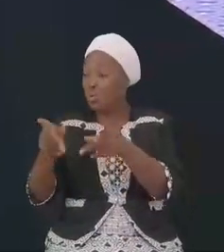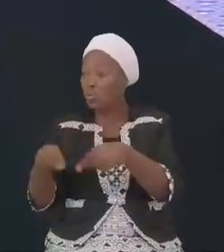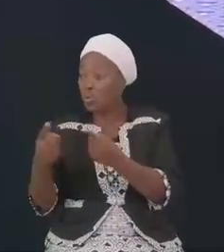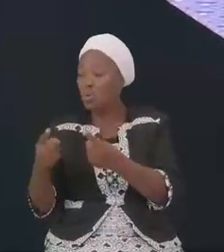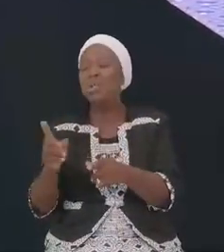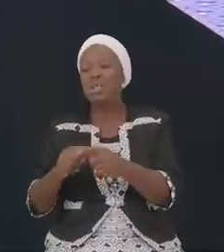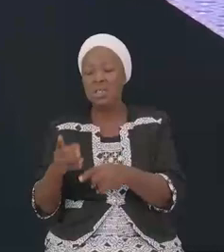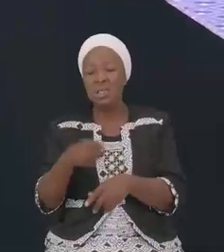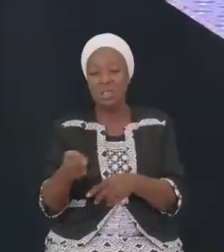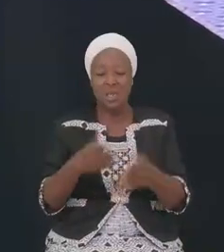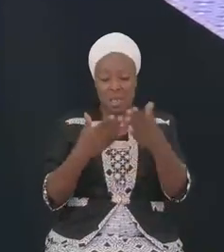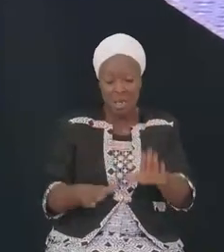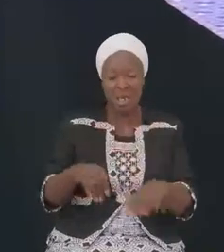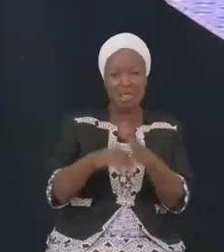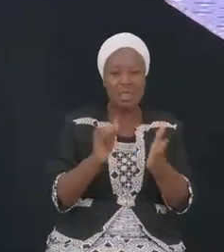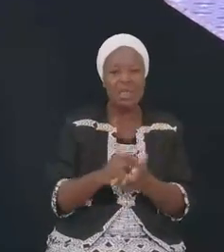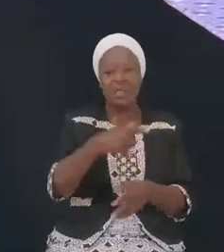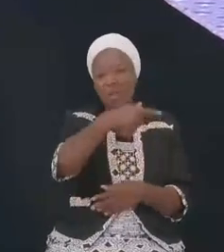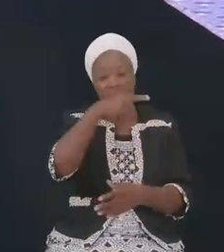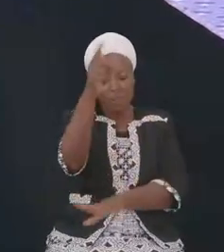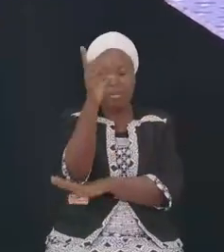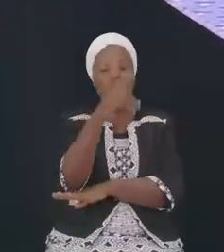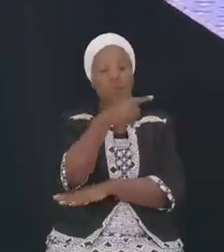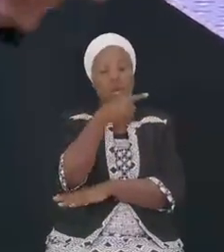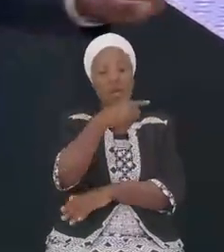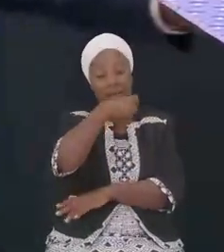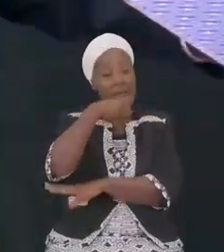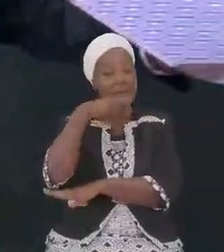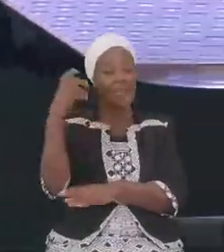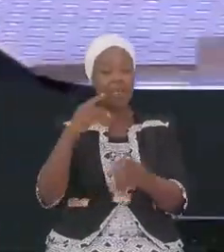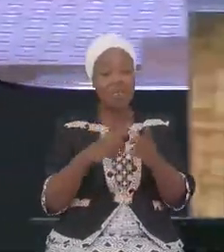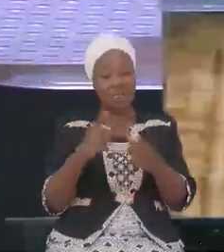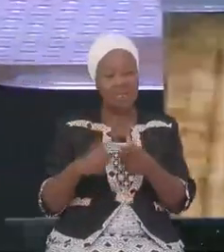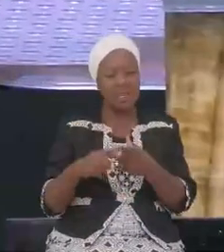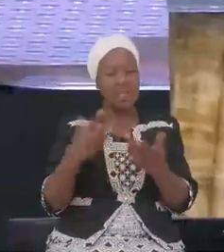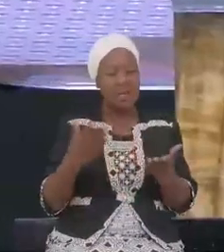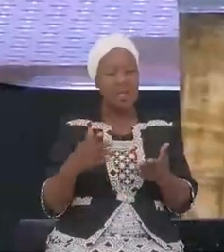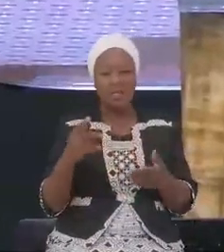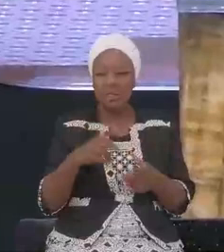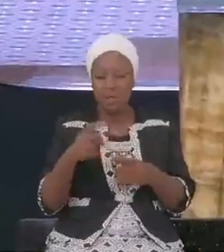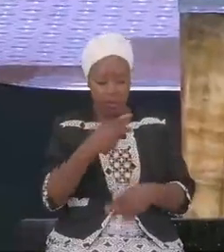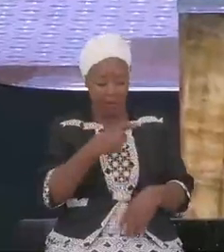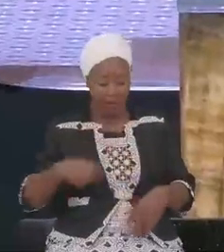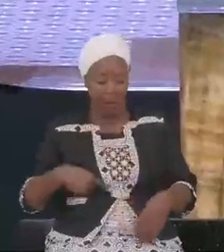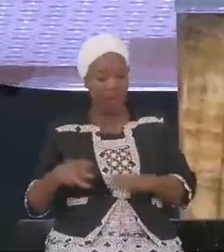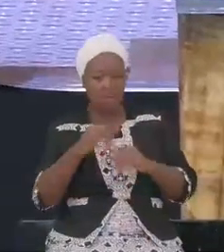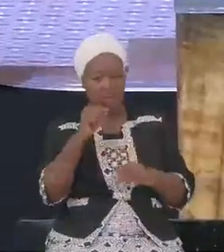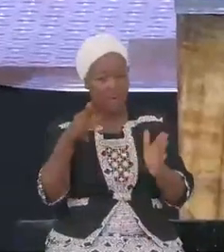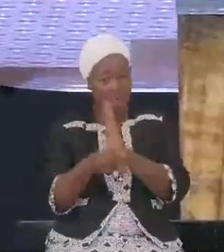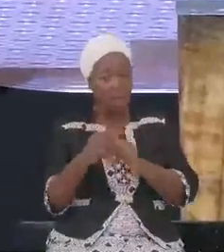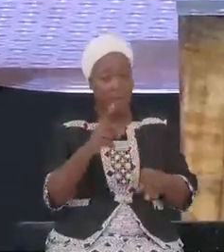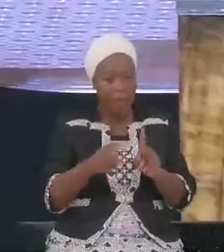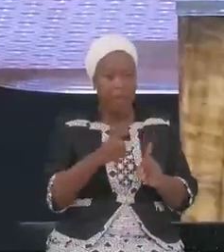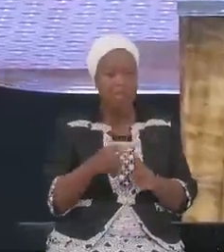tuer. Les Égyptiens ne pouvaient pas les tuer. Ils étaient ennemis, mais ils étaient délivrés de la main des